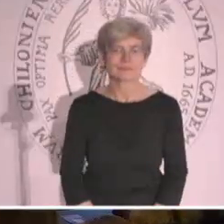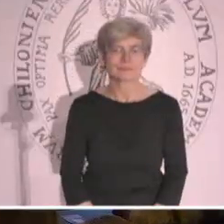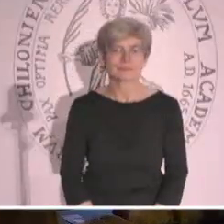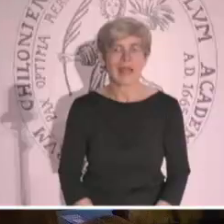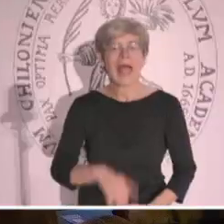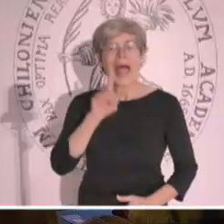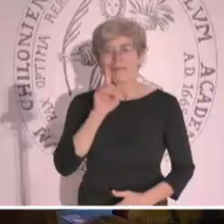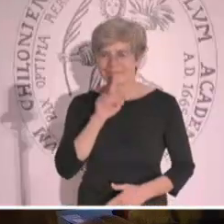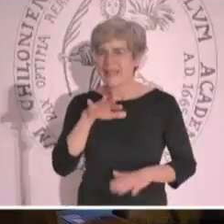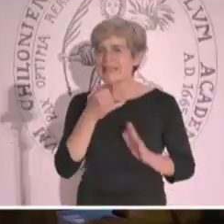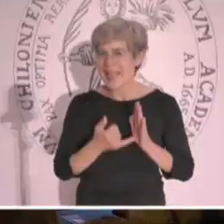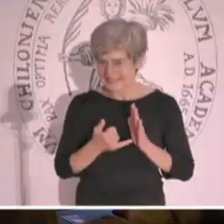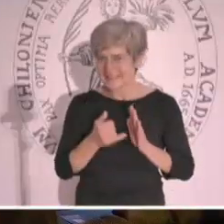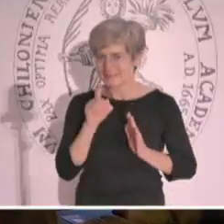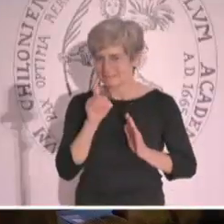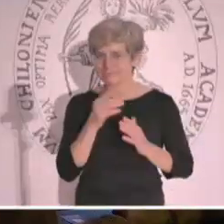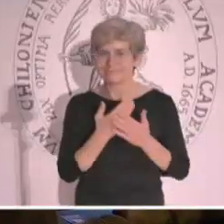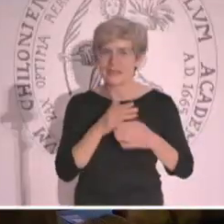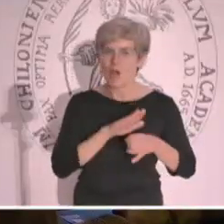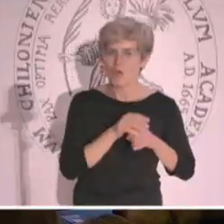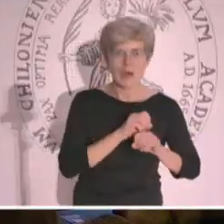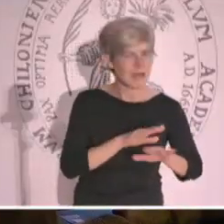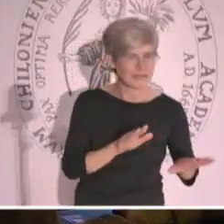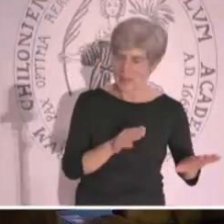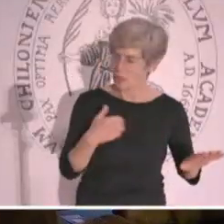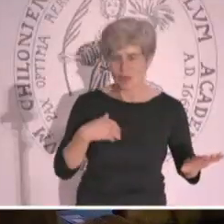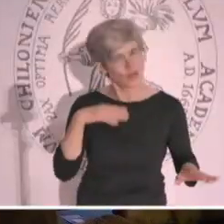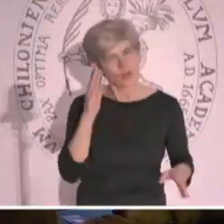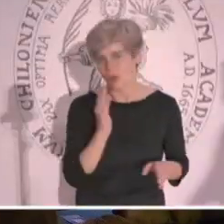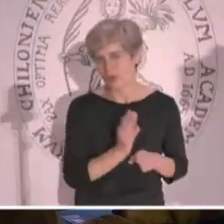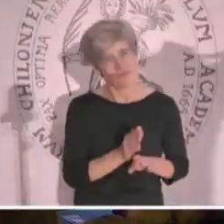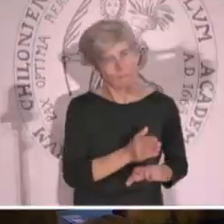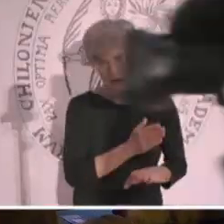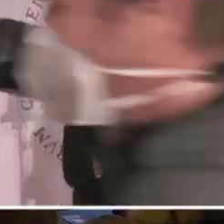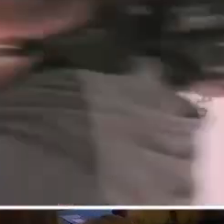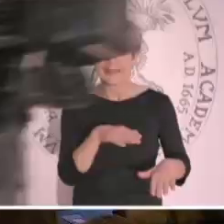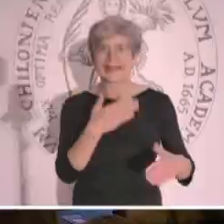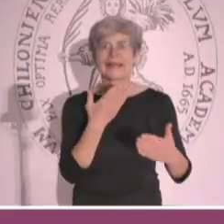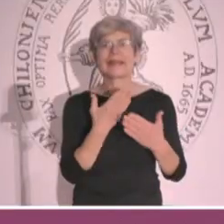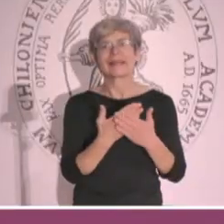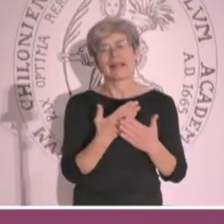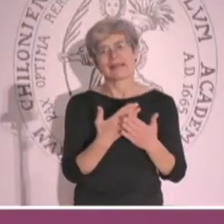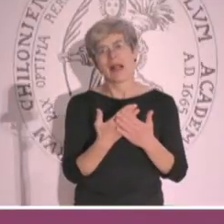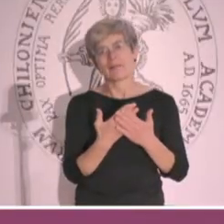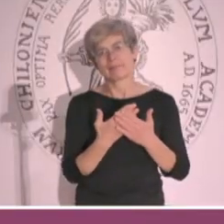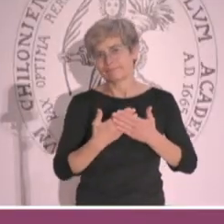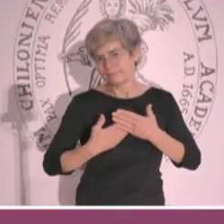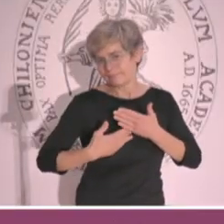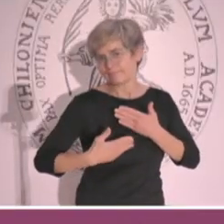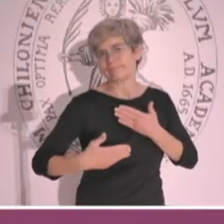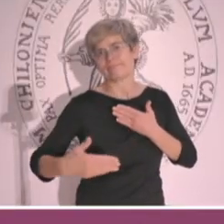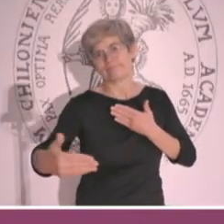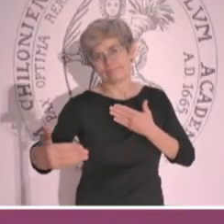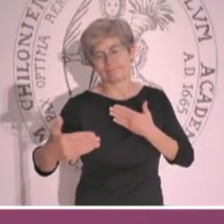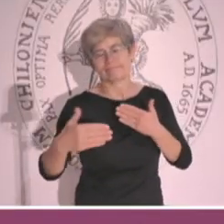Last not but least, die Corona-Pandemie ist leider noch nicht ganz zu Ende. Das heißt, es wird auch in den kommenden Wochen und